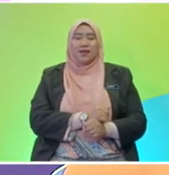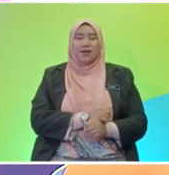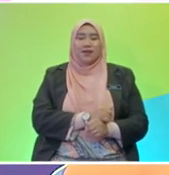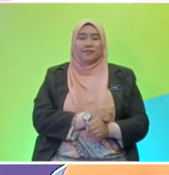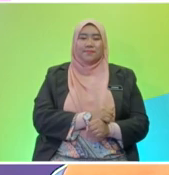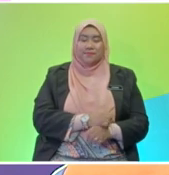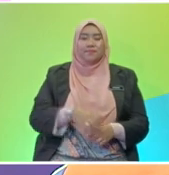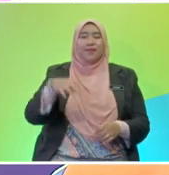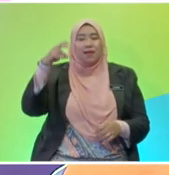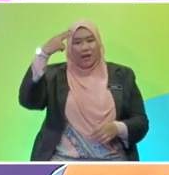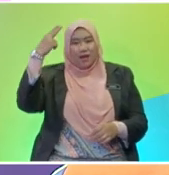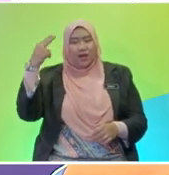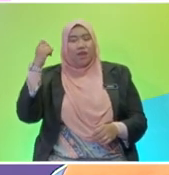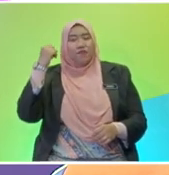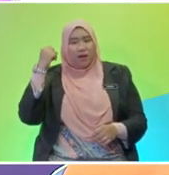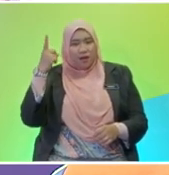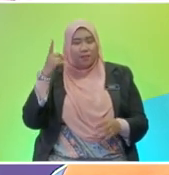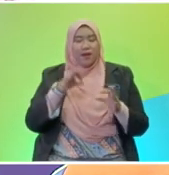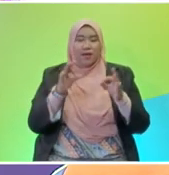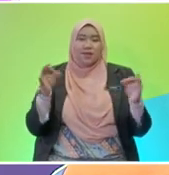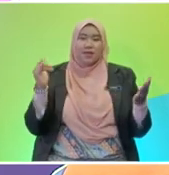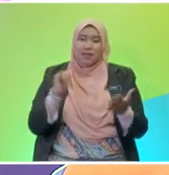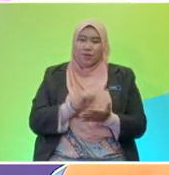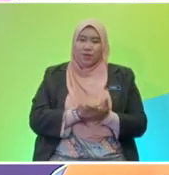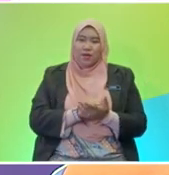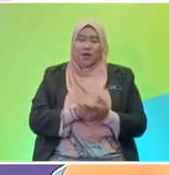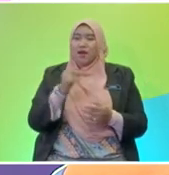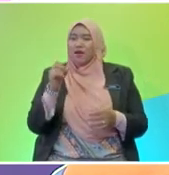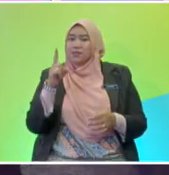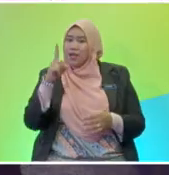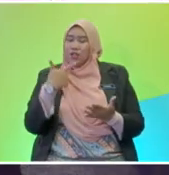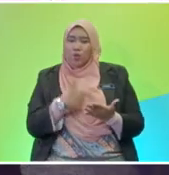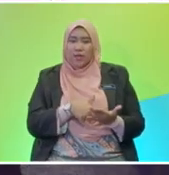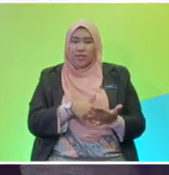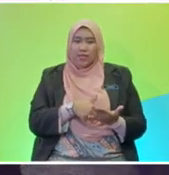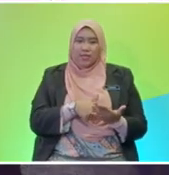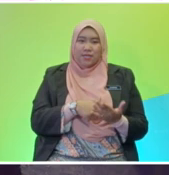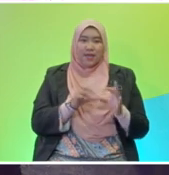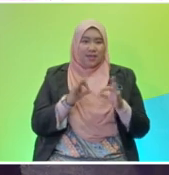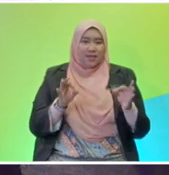yang telah dipelajari satu lagi satu lagi sudah selesai